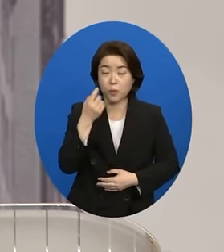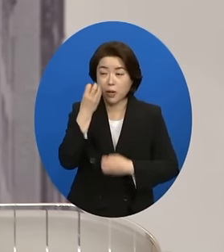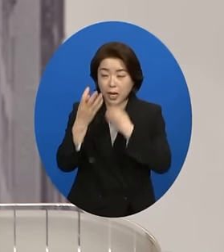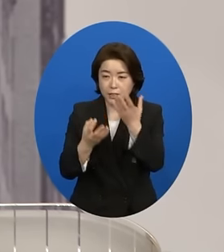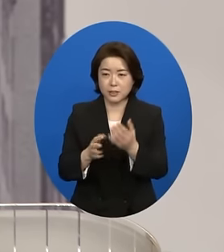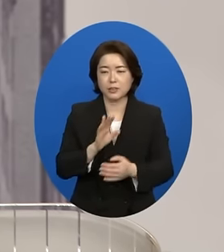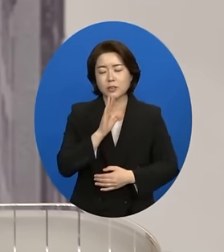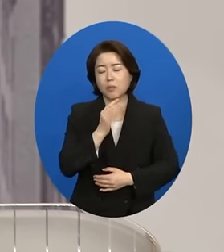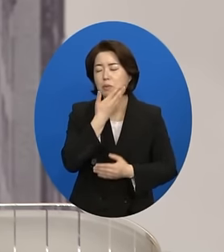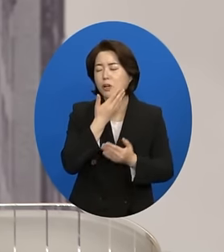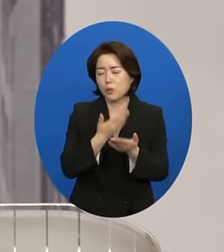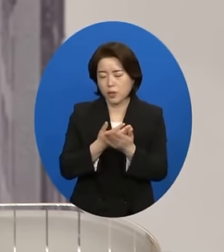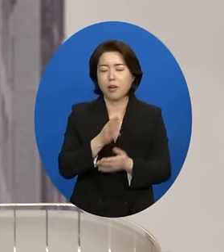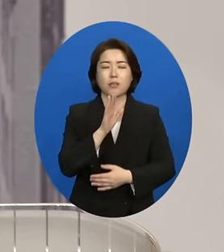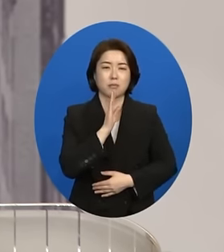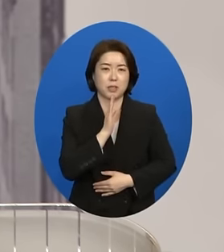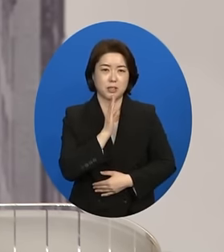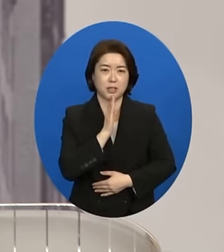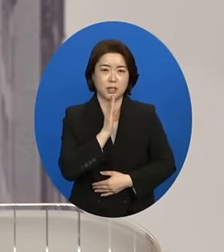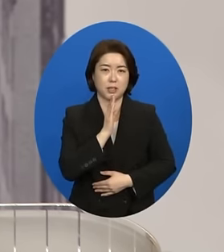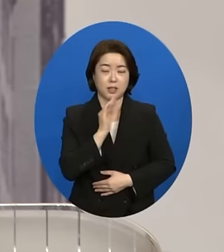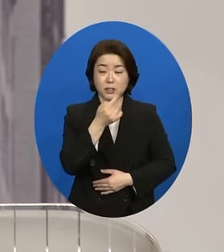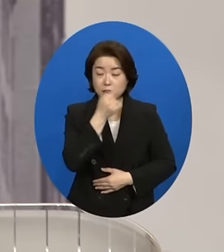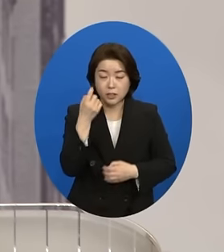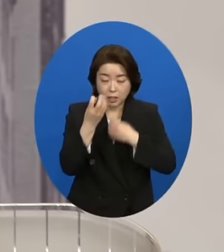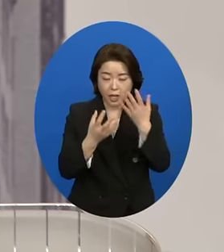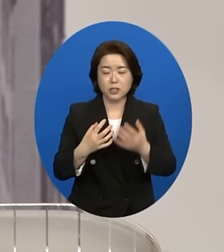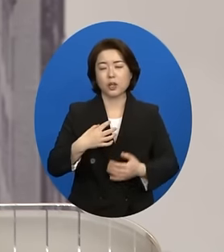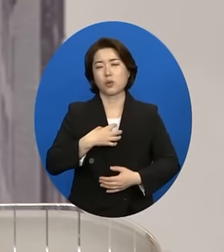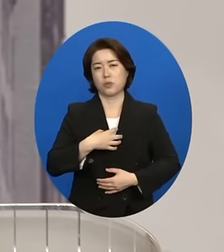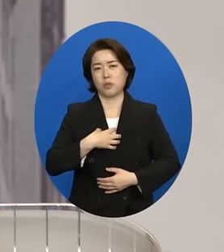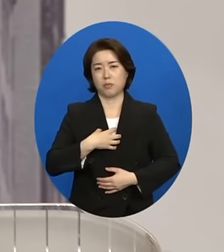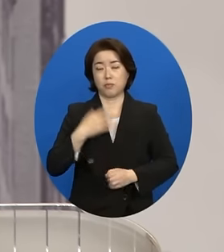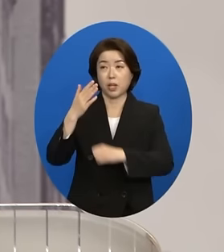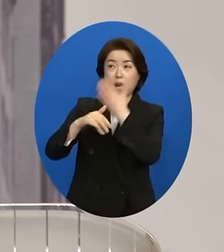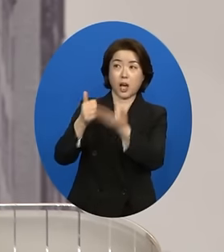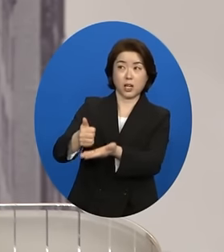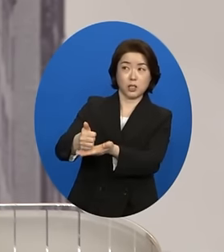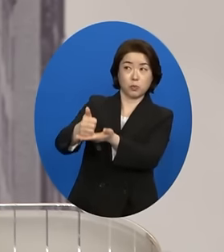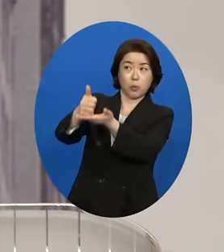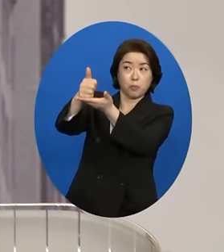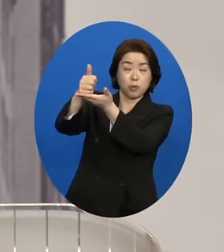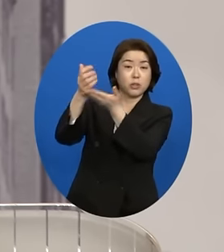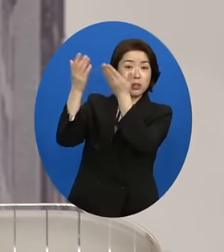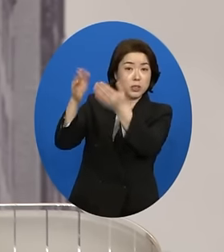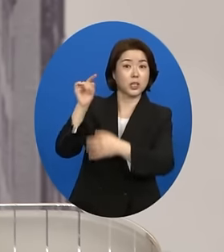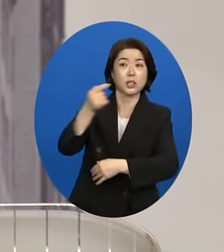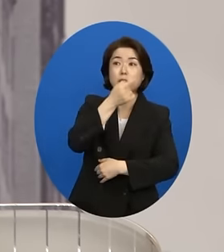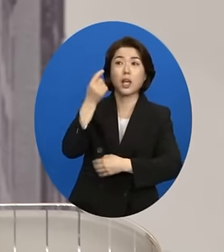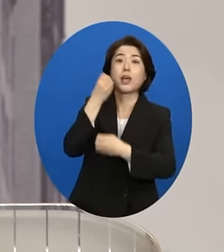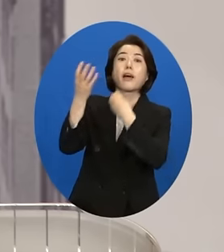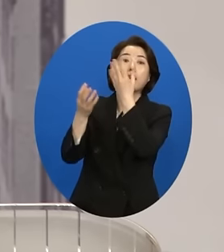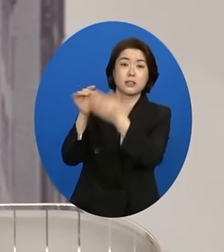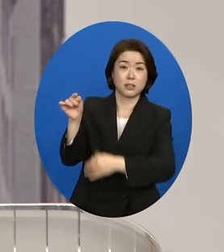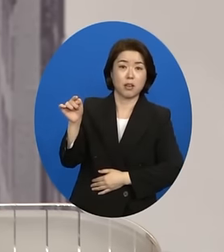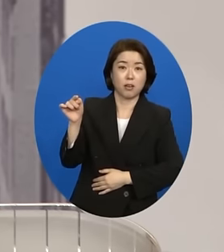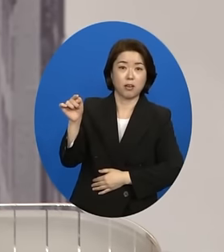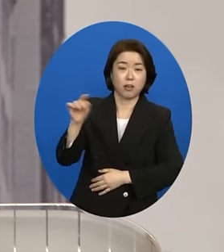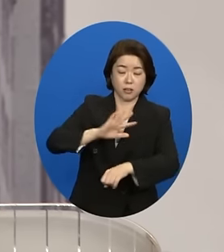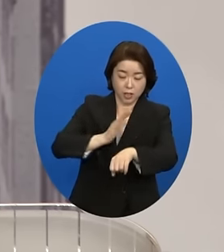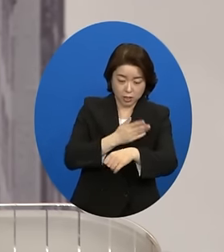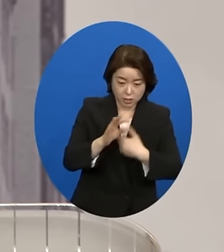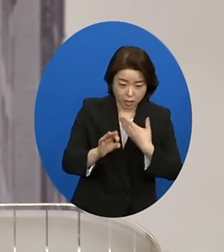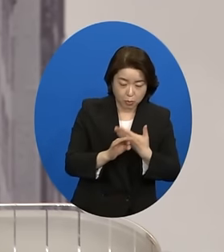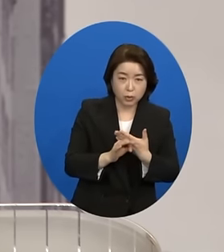귀하지만 간증의 위험성이 있습니다. 하나님을 높이는 것이 간증인데 자칫하면 누가